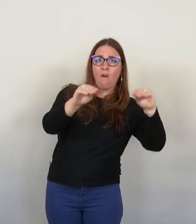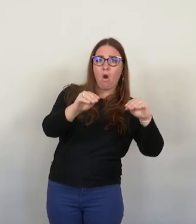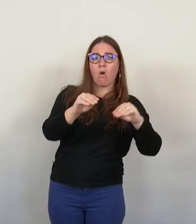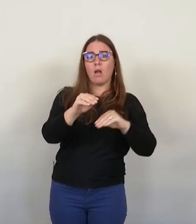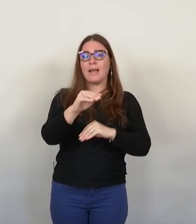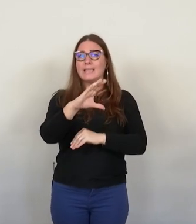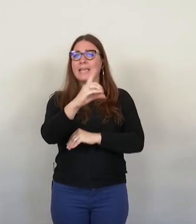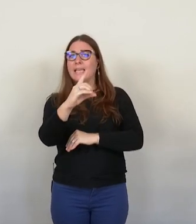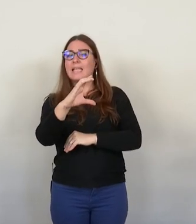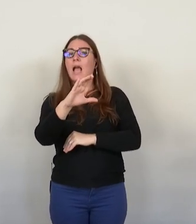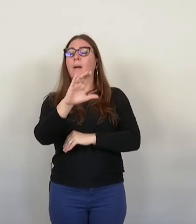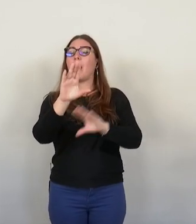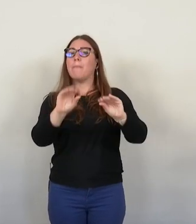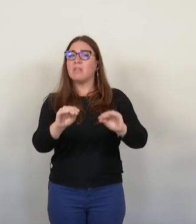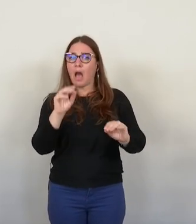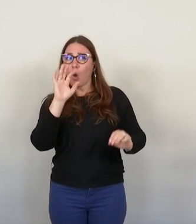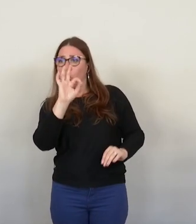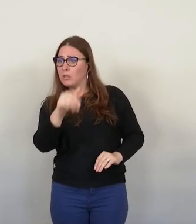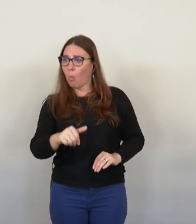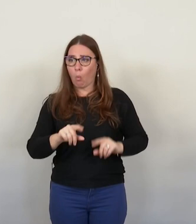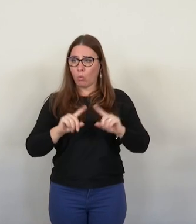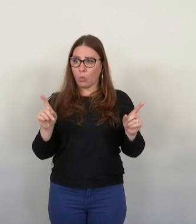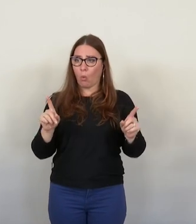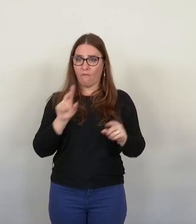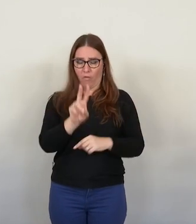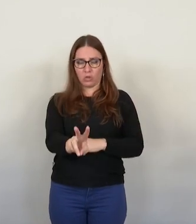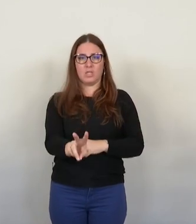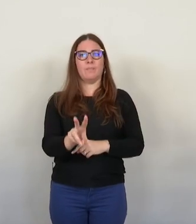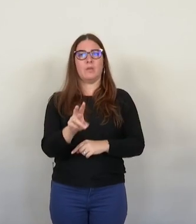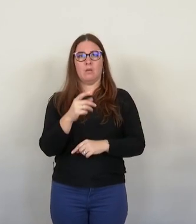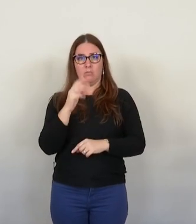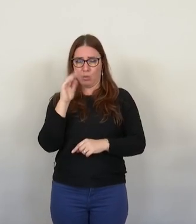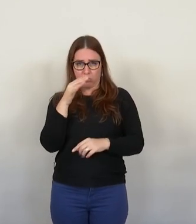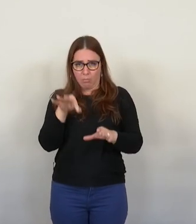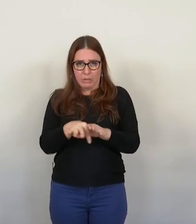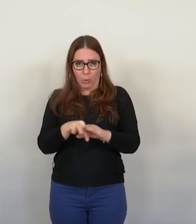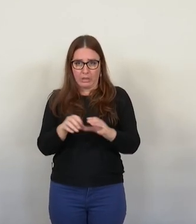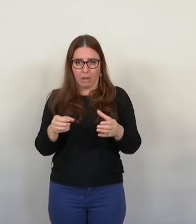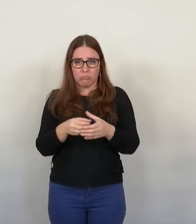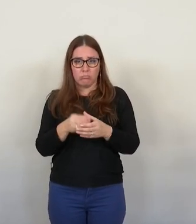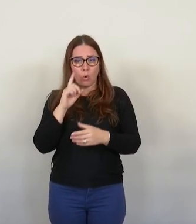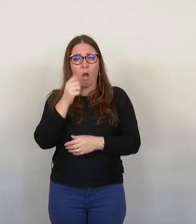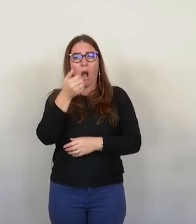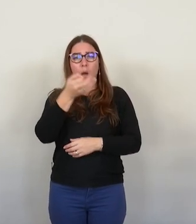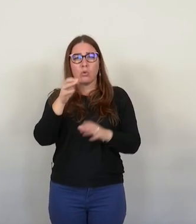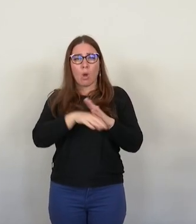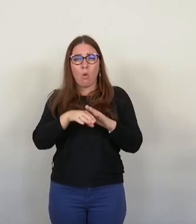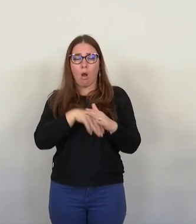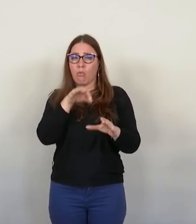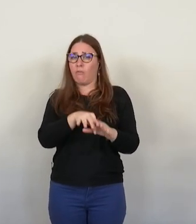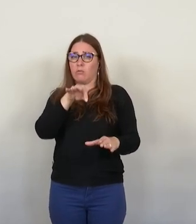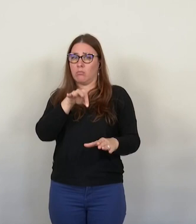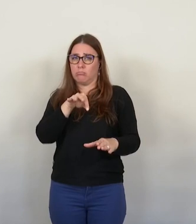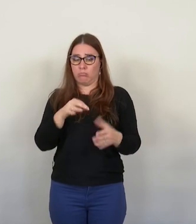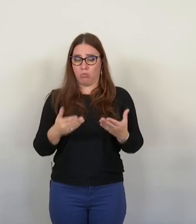habitat continue ou pas c'est un vote d' actionnaire très minoritaire puisque il représente moins d'un % des voies